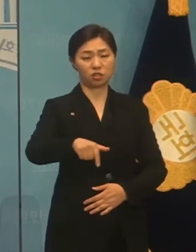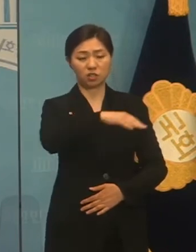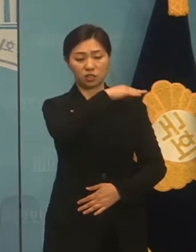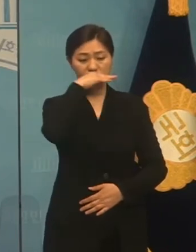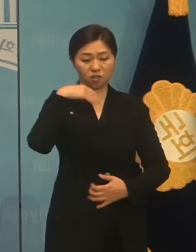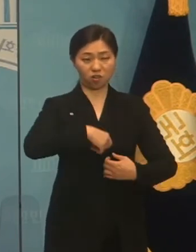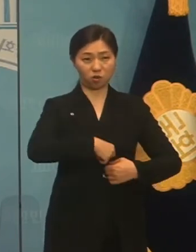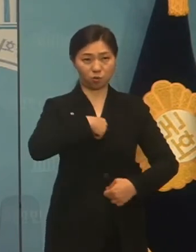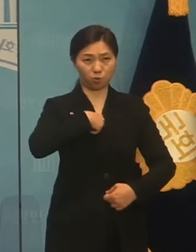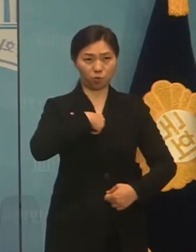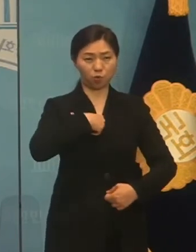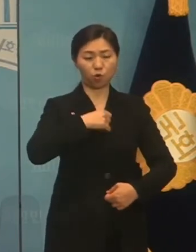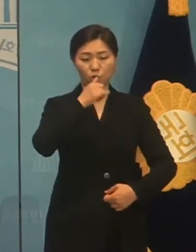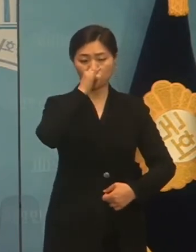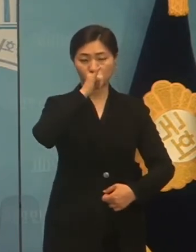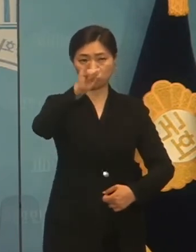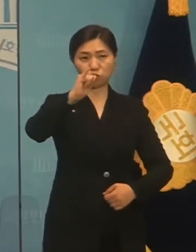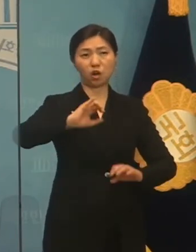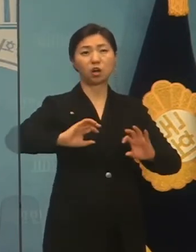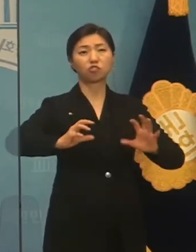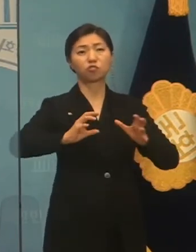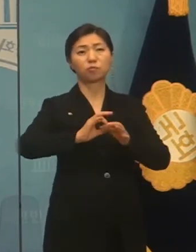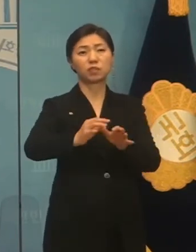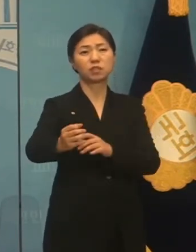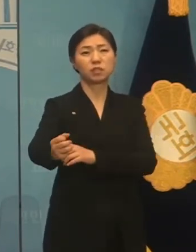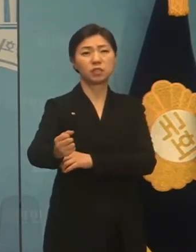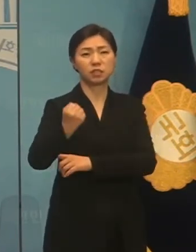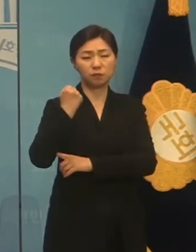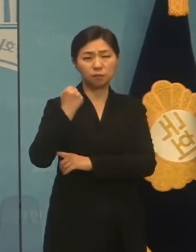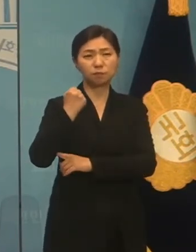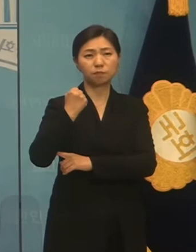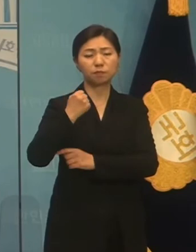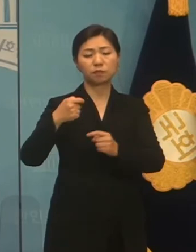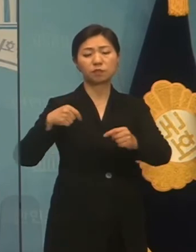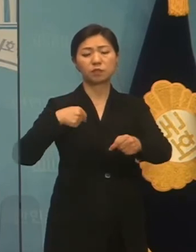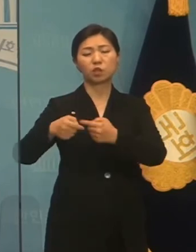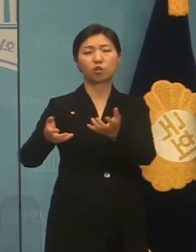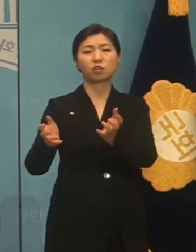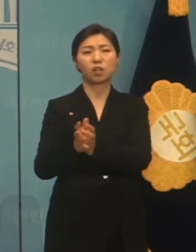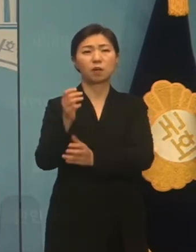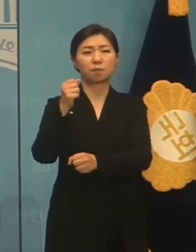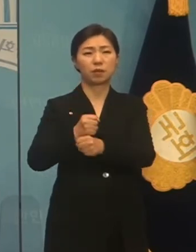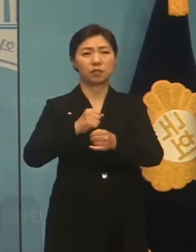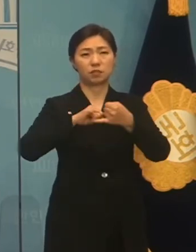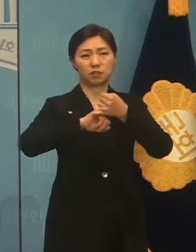정의롭고 위대한 국민의 힘을 반드시 만들어내겠습니다.